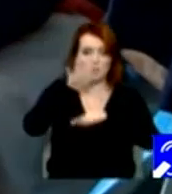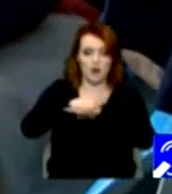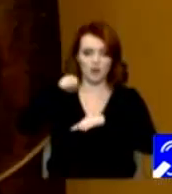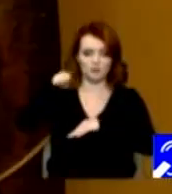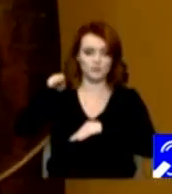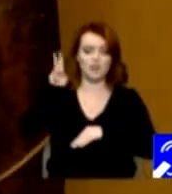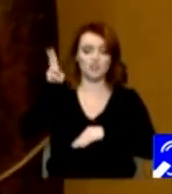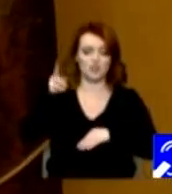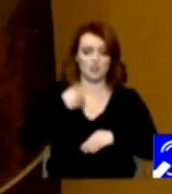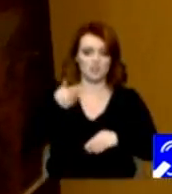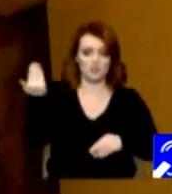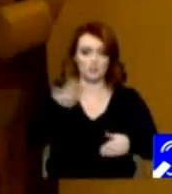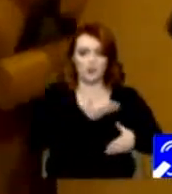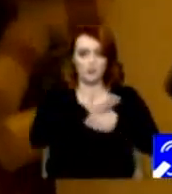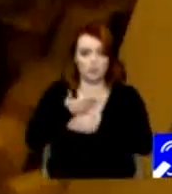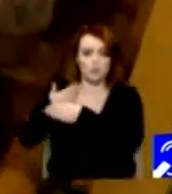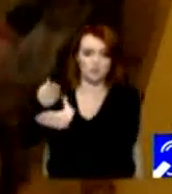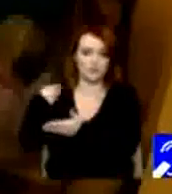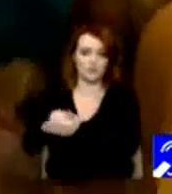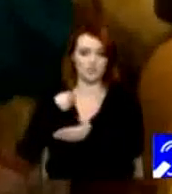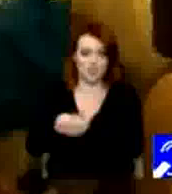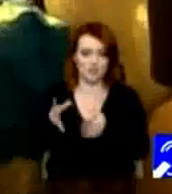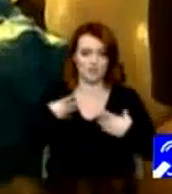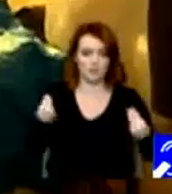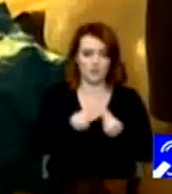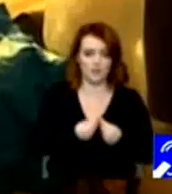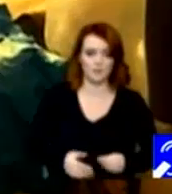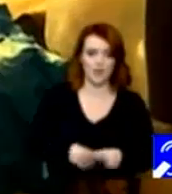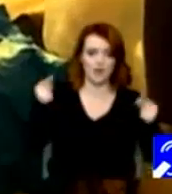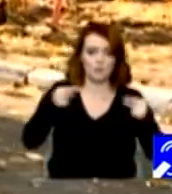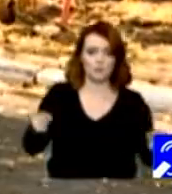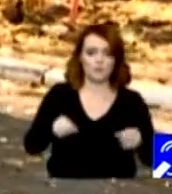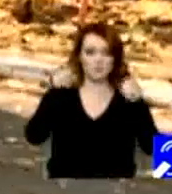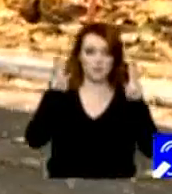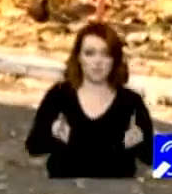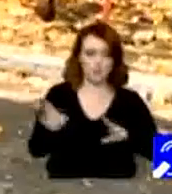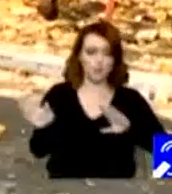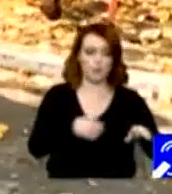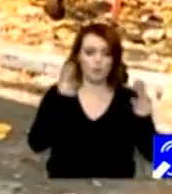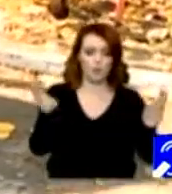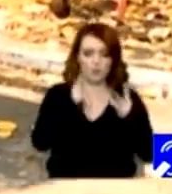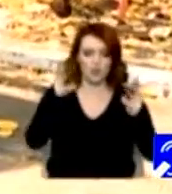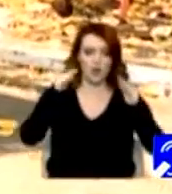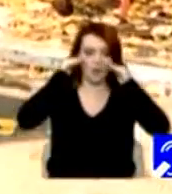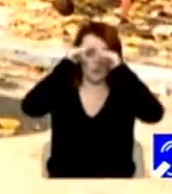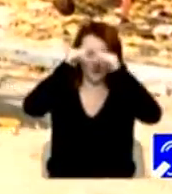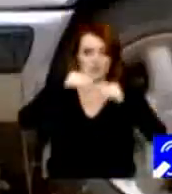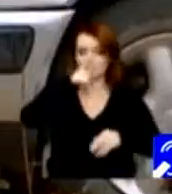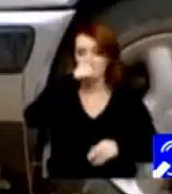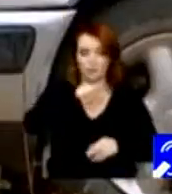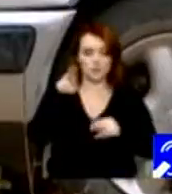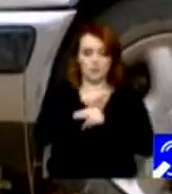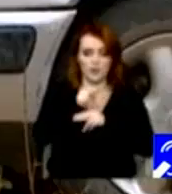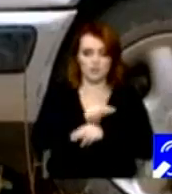pentru cei care vor să susțină financiar familiile sinistrate potrivit specialiștilor după incendiu mansarda nu mai poate fi